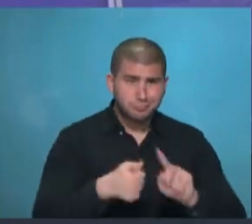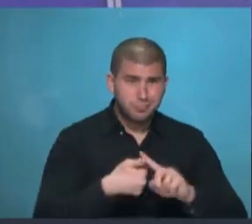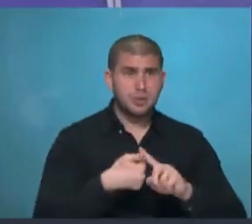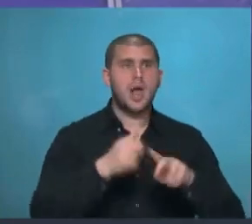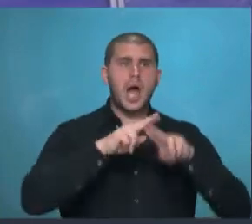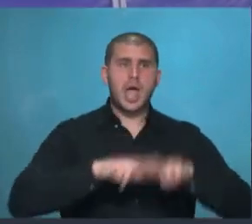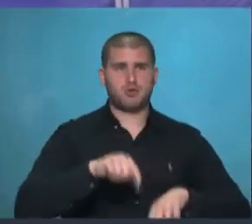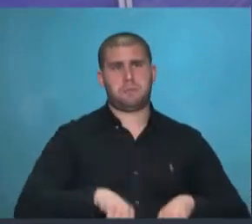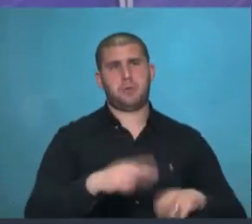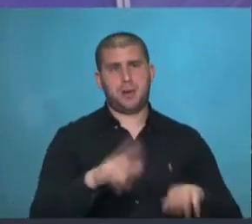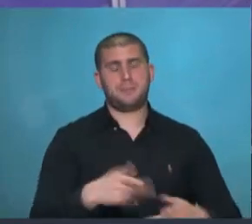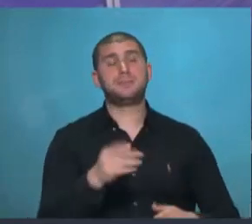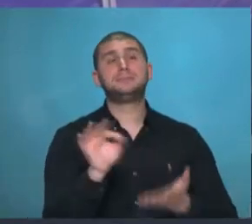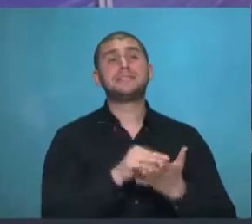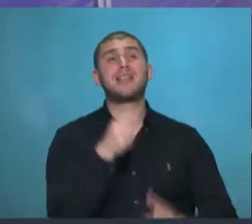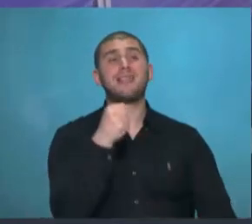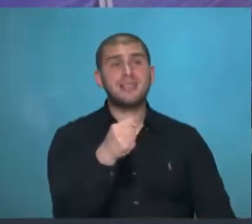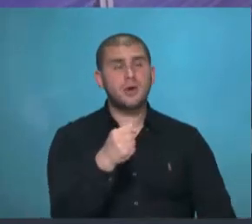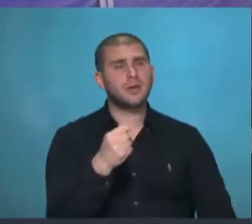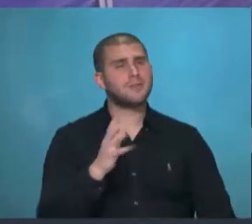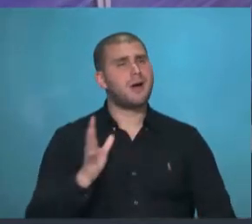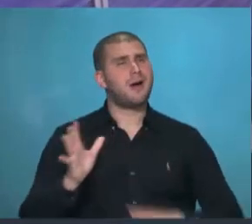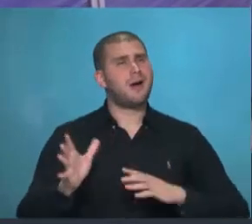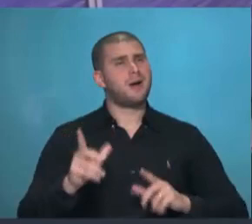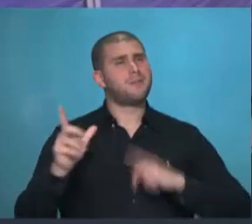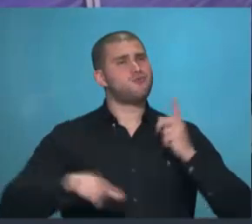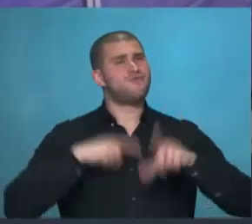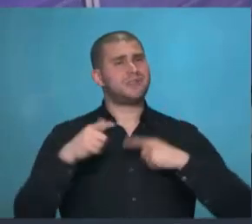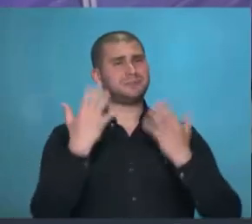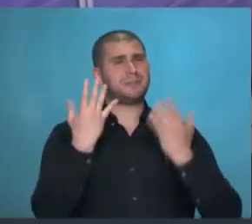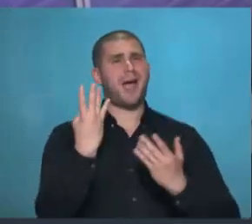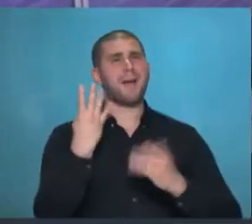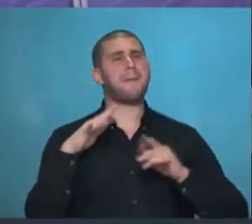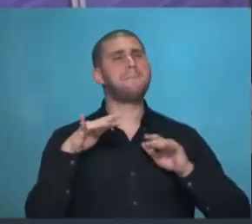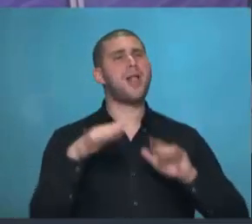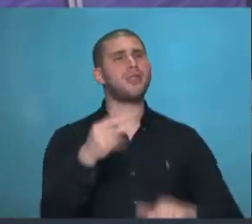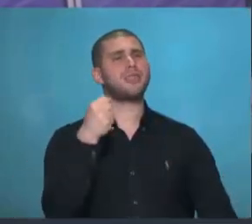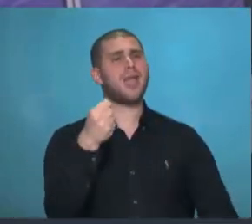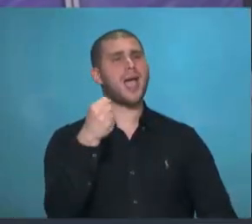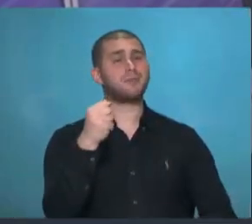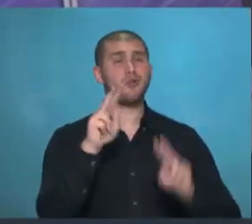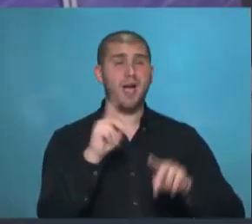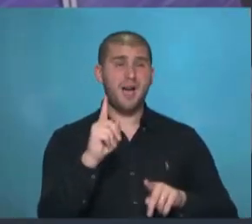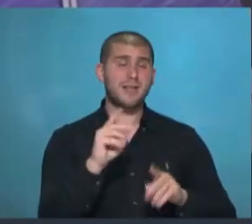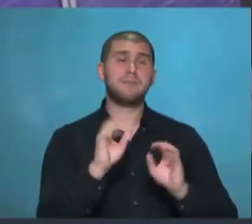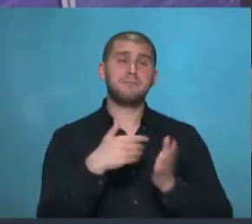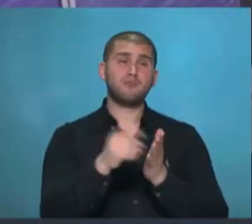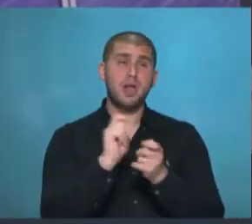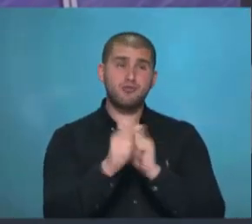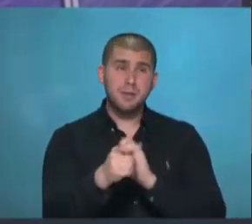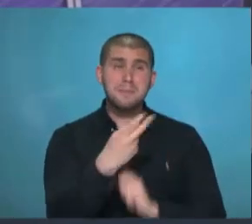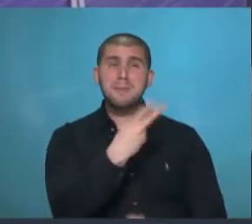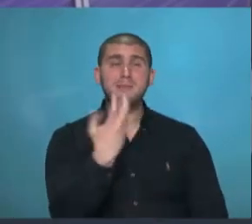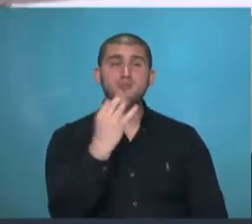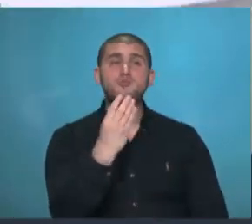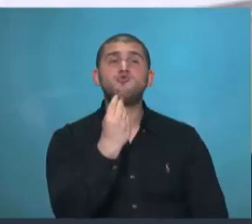אותם. משרד התיירות מתהדר במספרים של 4 מיליון תיירים, אבל ממשיך לשלם כמעט